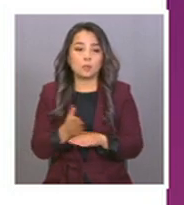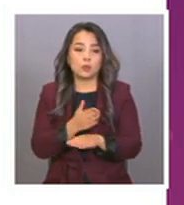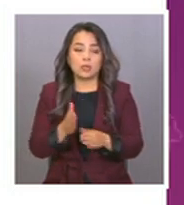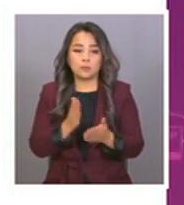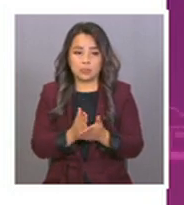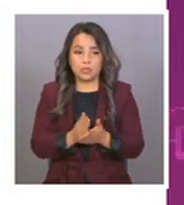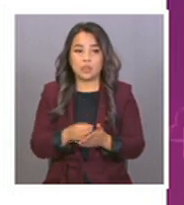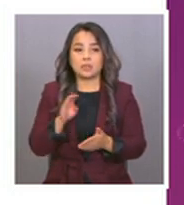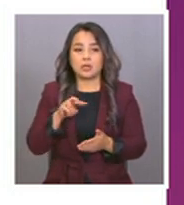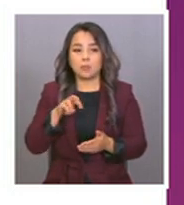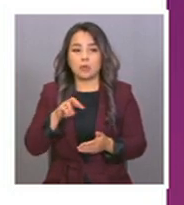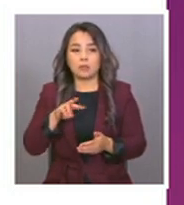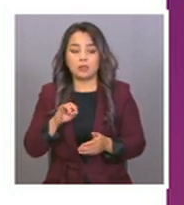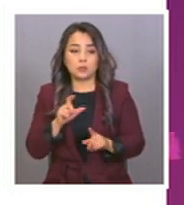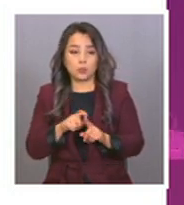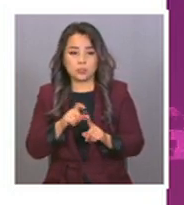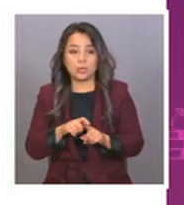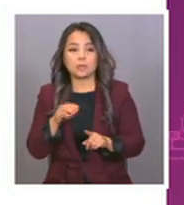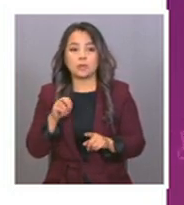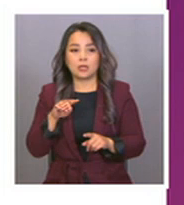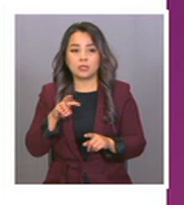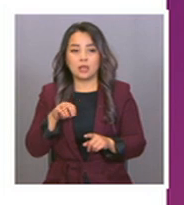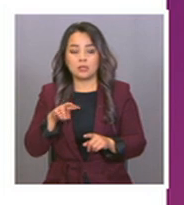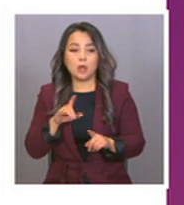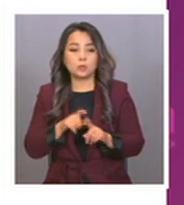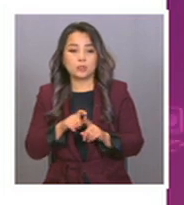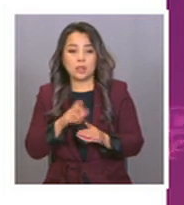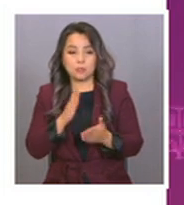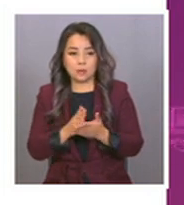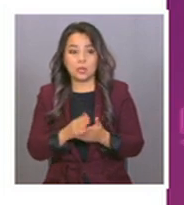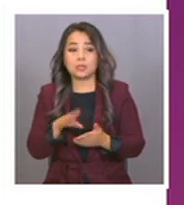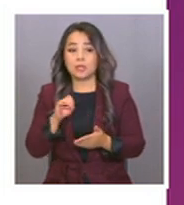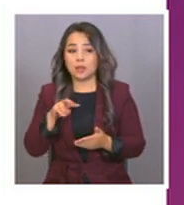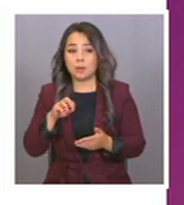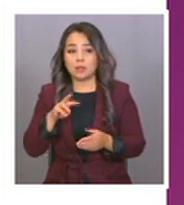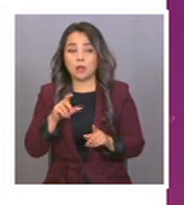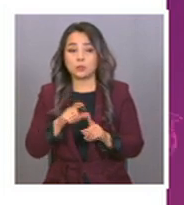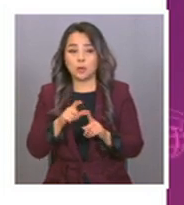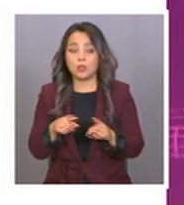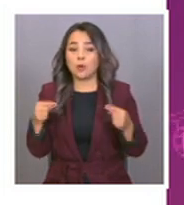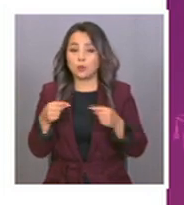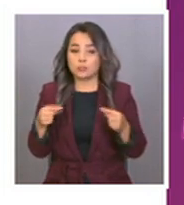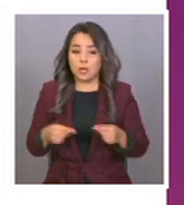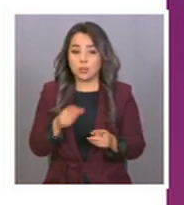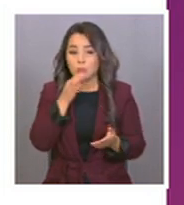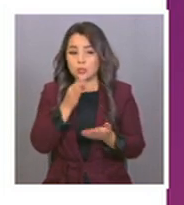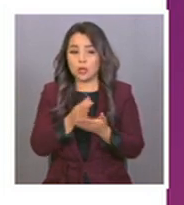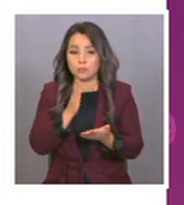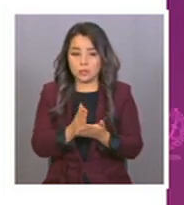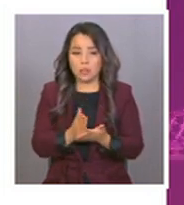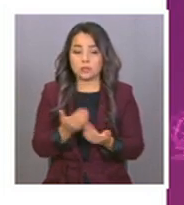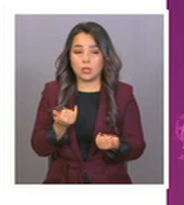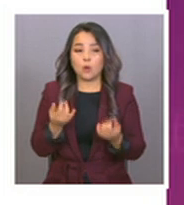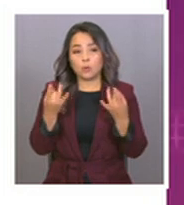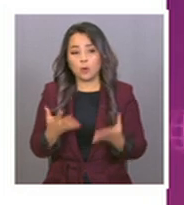Термелі сөздер, пернелі сөздер. Термелі сөздер – ұйқаспен айтылатын сөздер. Пернелі сөздер – көркем,